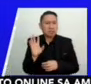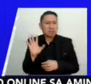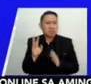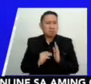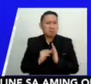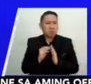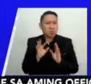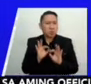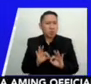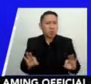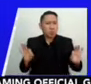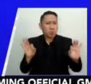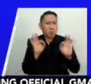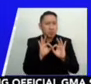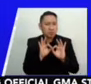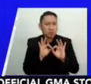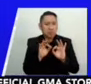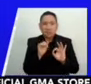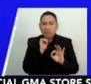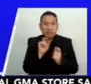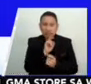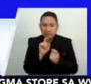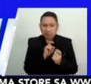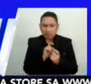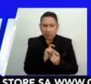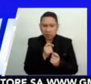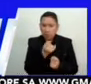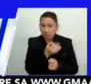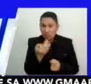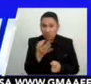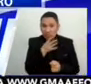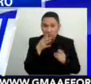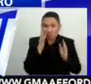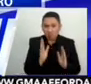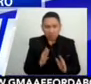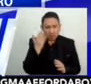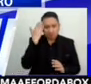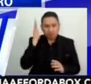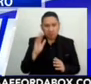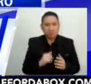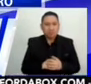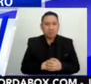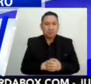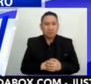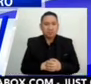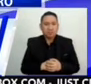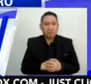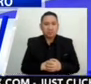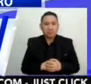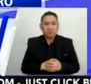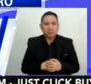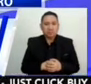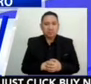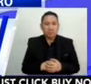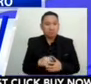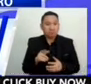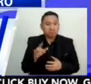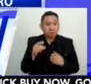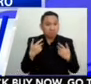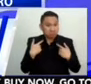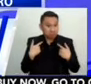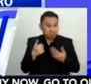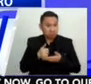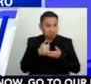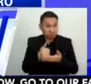walang partikular na numero kung ilang mga magsasakay ito Igan May balita na ba kung Inabutan na ng tulong yung mga ng lokal na pamahalaan ng yung mga